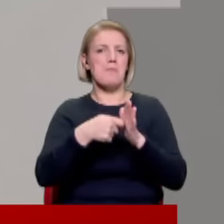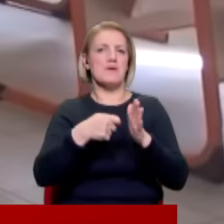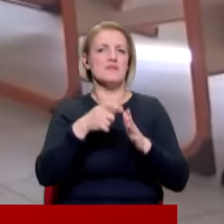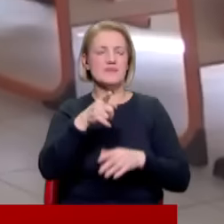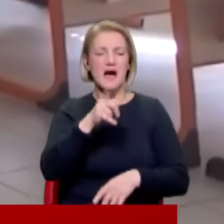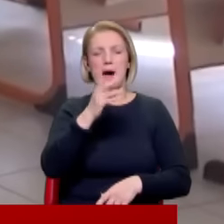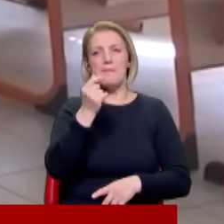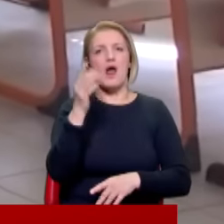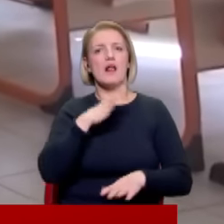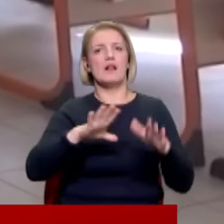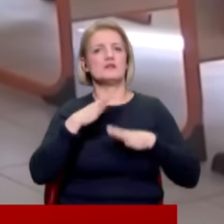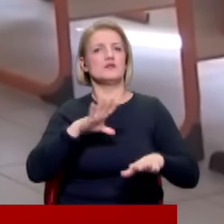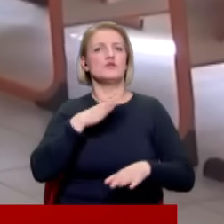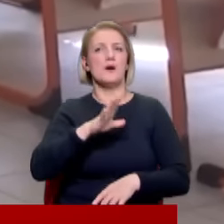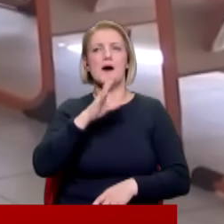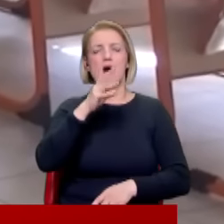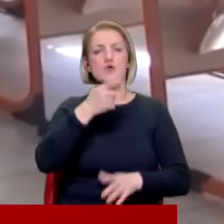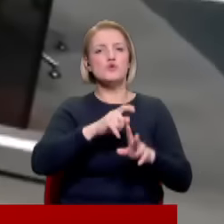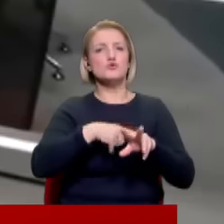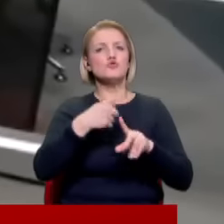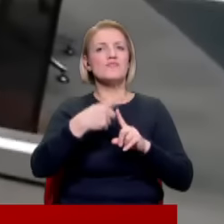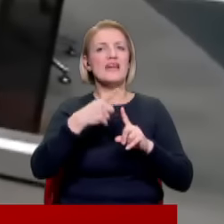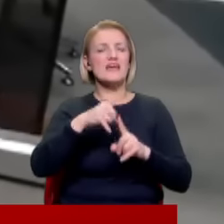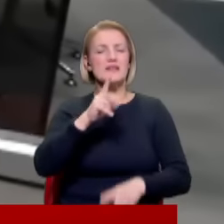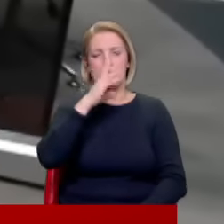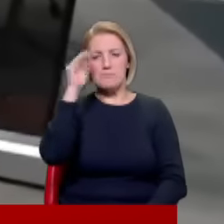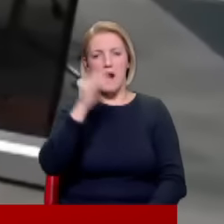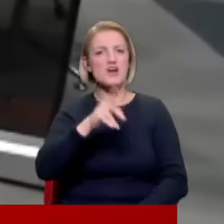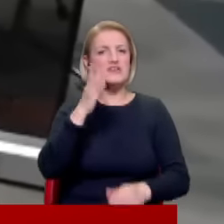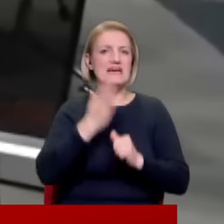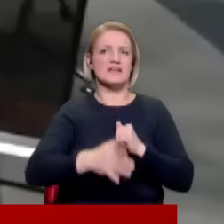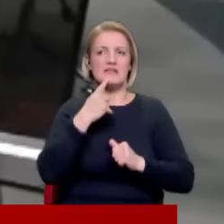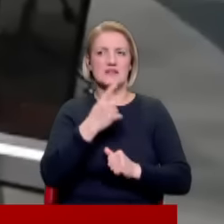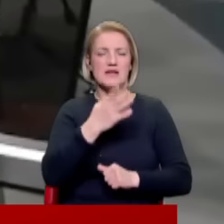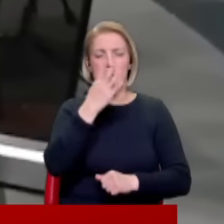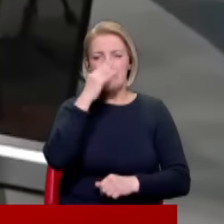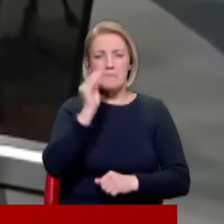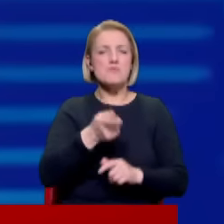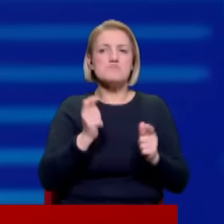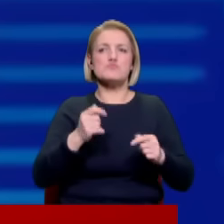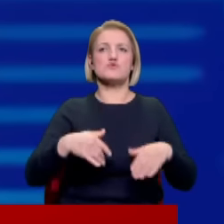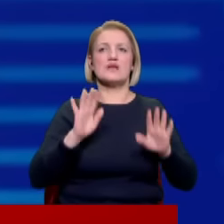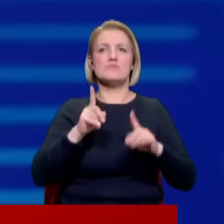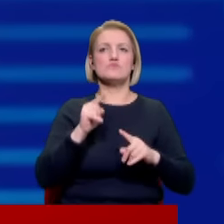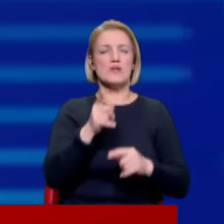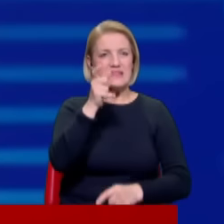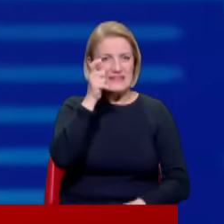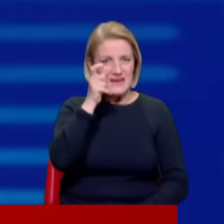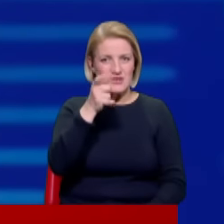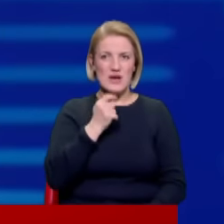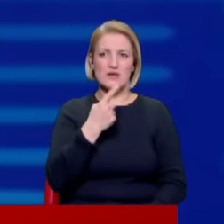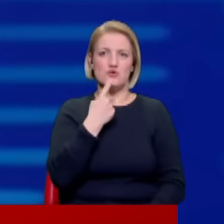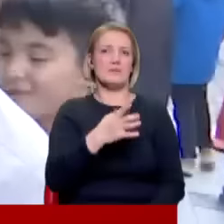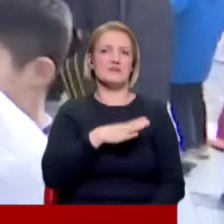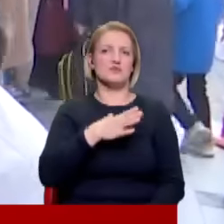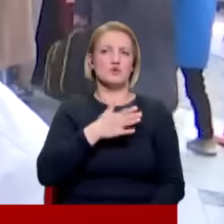isteniyor. Oysa Yusuf Tekin bağış yasak da demişti. Ne kayıt ücreti var ne de bağış zorunluluğu var. Bunun altını çizerek